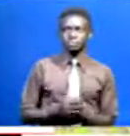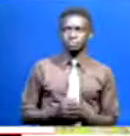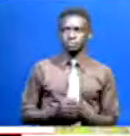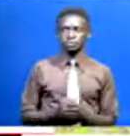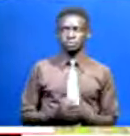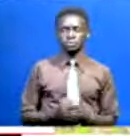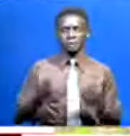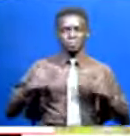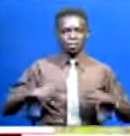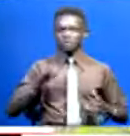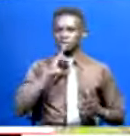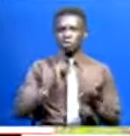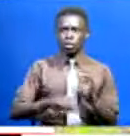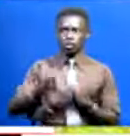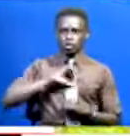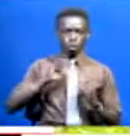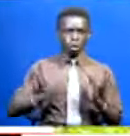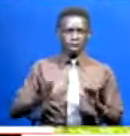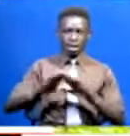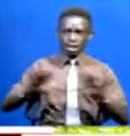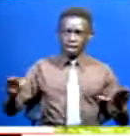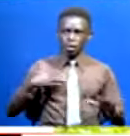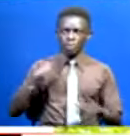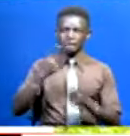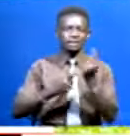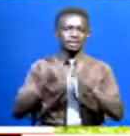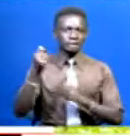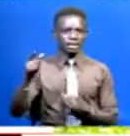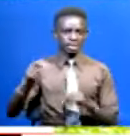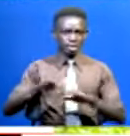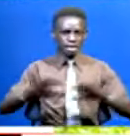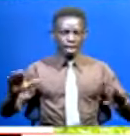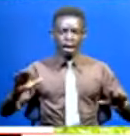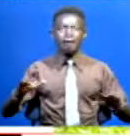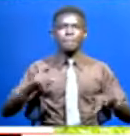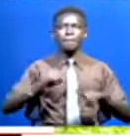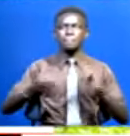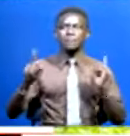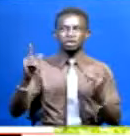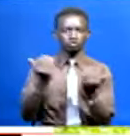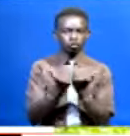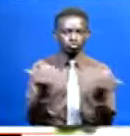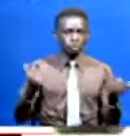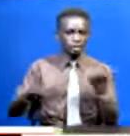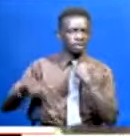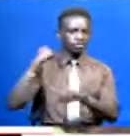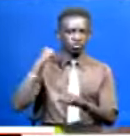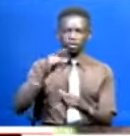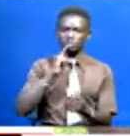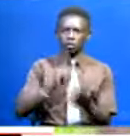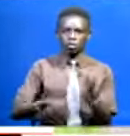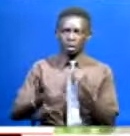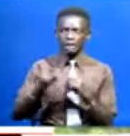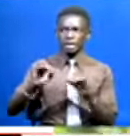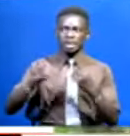owner of the land wanted to sell a piece of land, but his children refused, leading him to place a curse